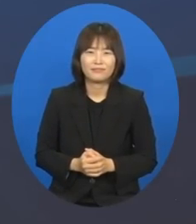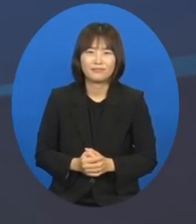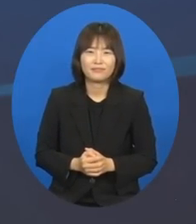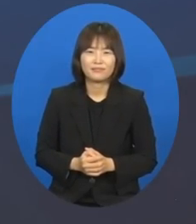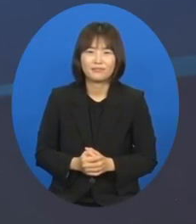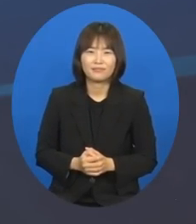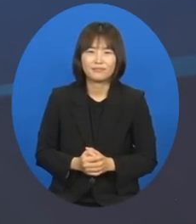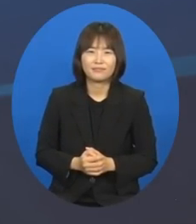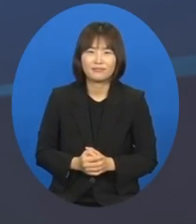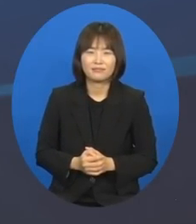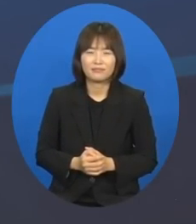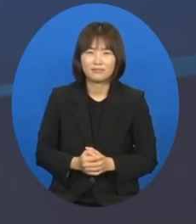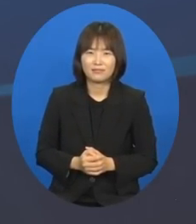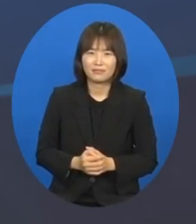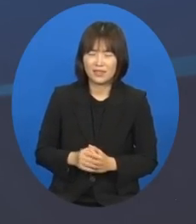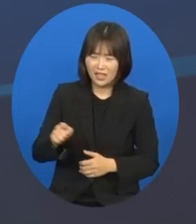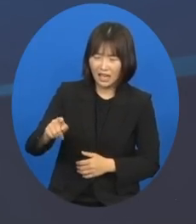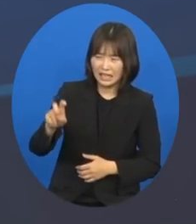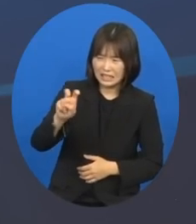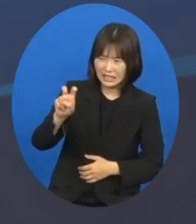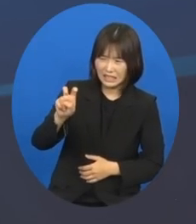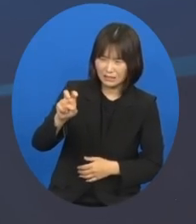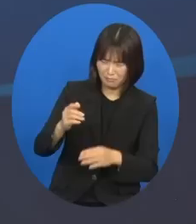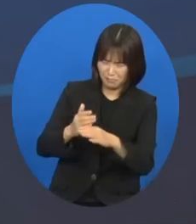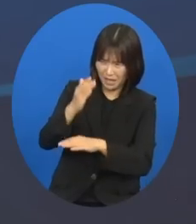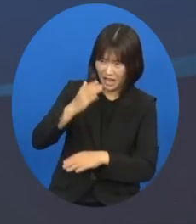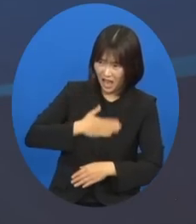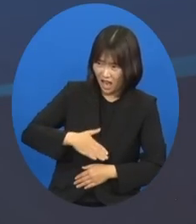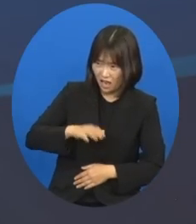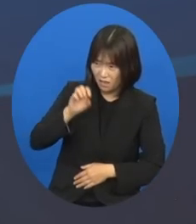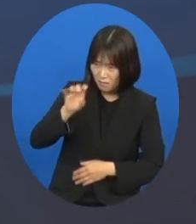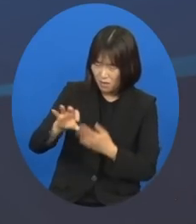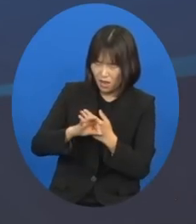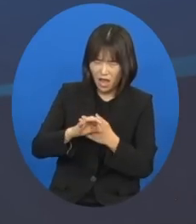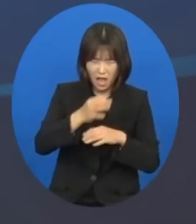당신 20km 오버했는 거 아냐고 안다고